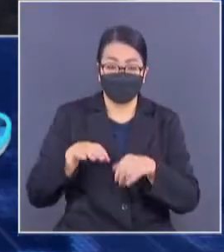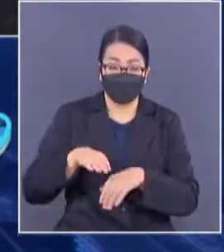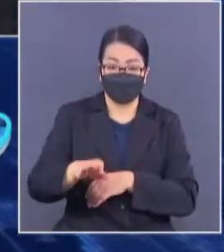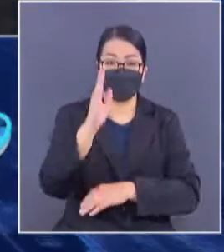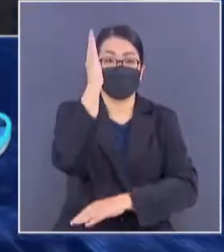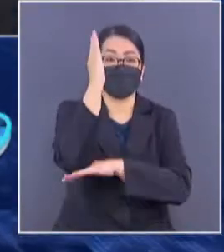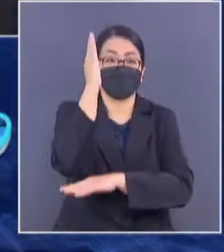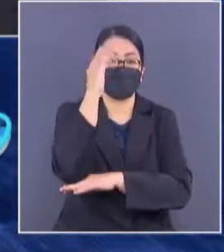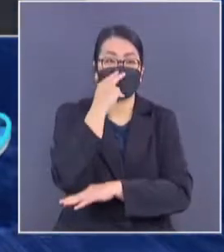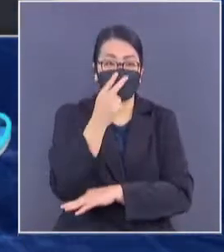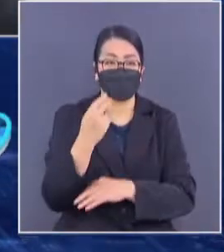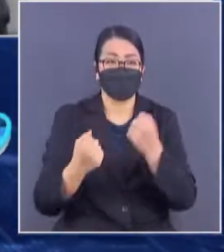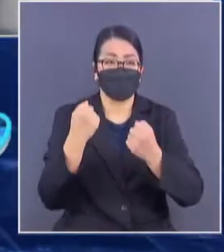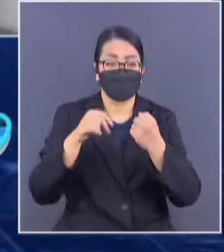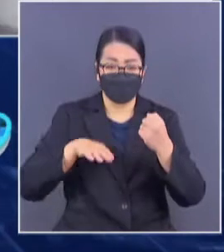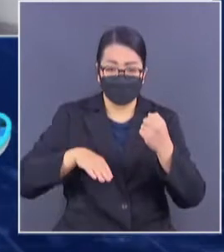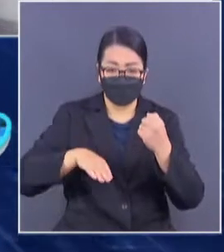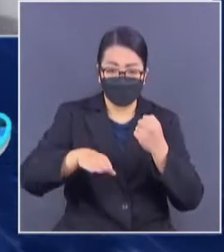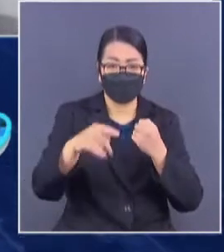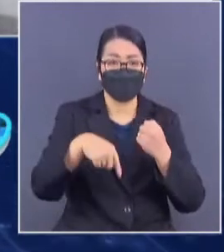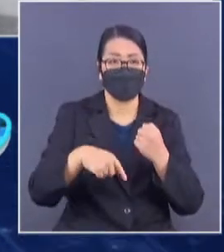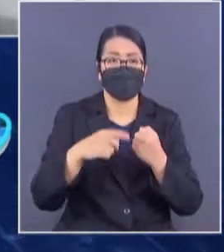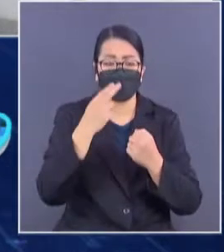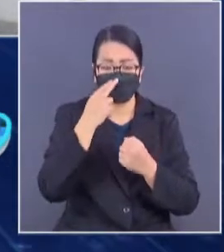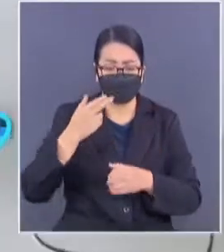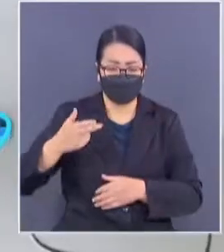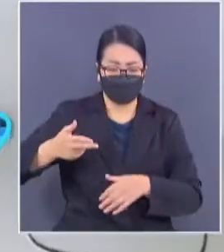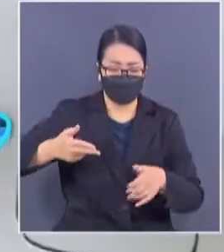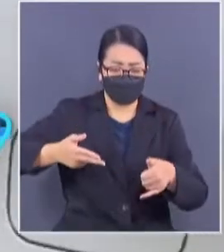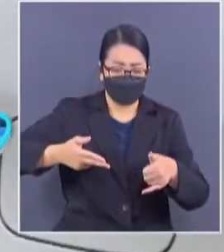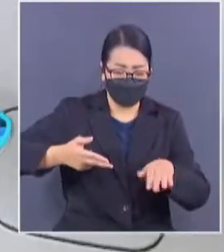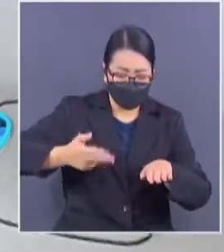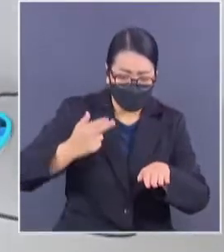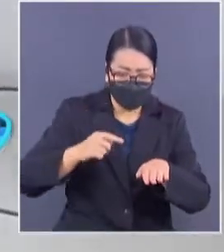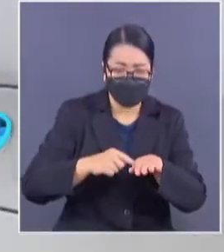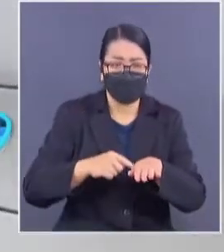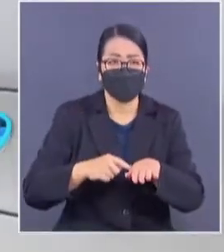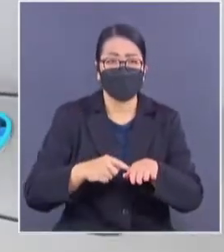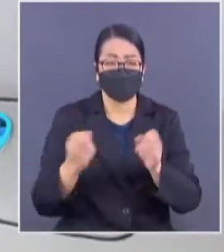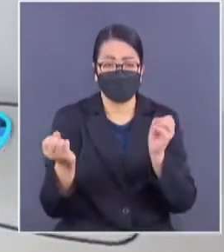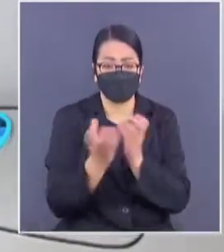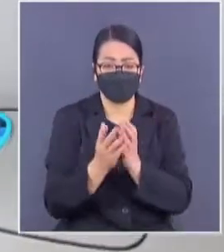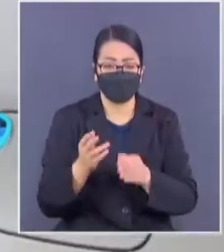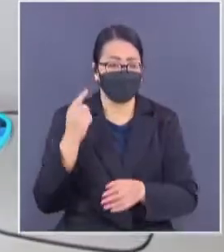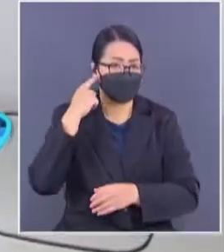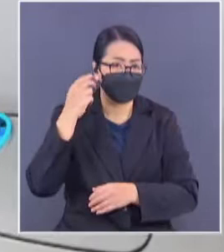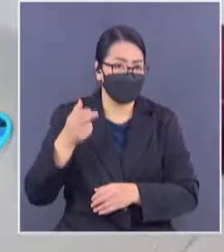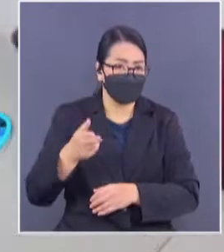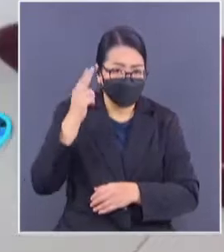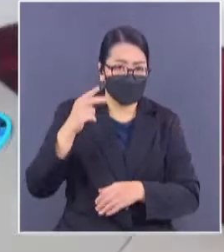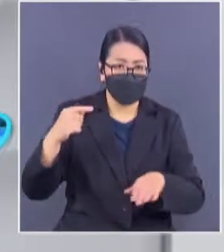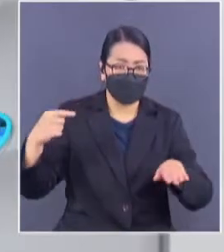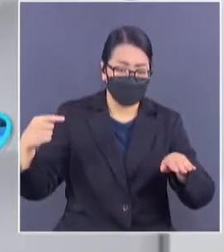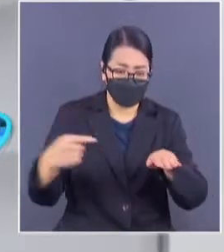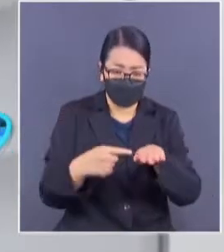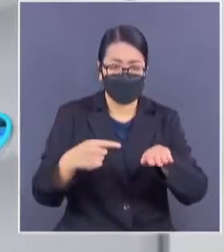ทีนี้ปรากฏว่าระหว่างที่ขับผ่านอุเทนถวายมีกระสุนปริศนายิงเข้ามาที่รถค่ะได้รับความเสียหายที่คุณผู้ชมเห็นเป็นรถ